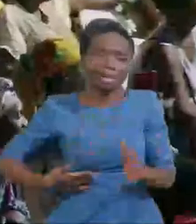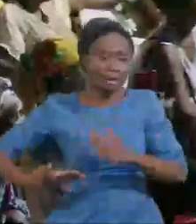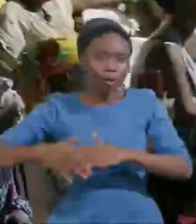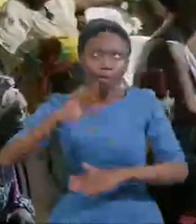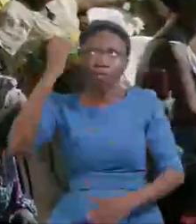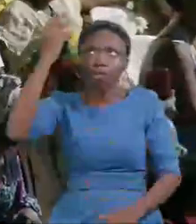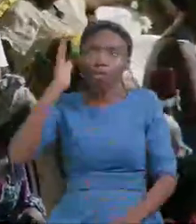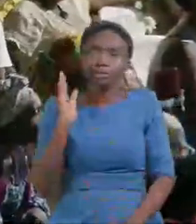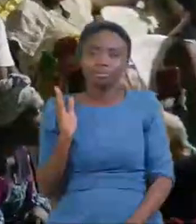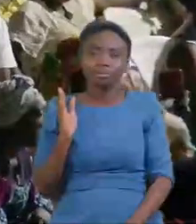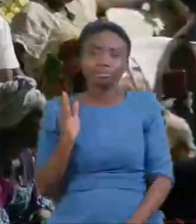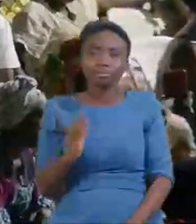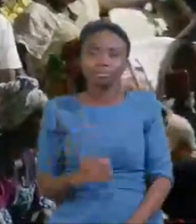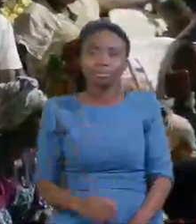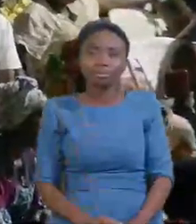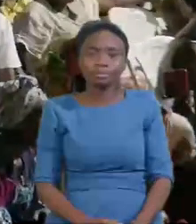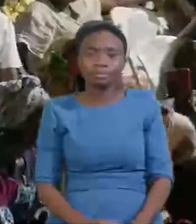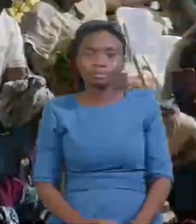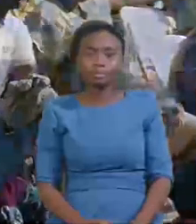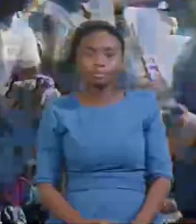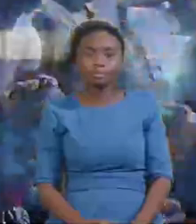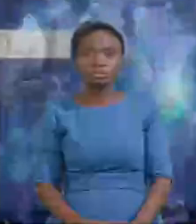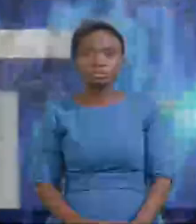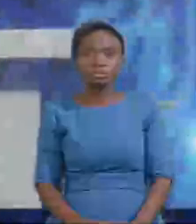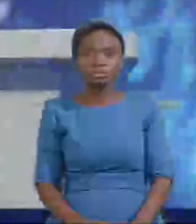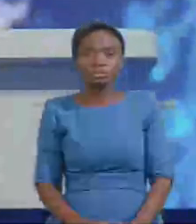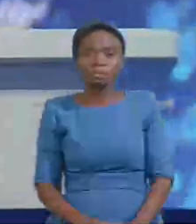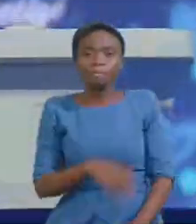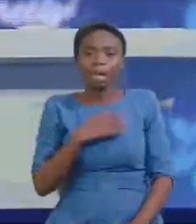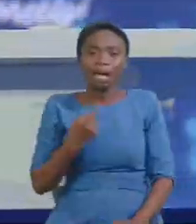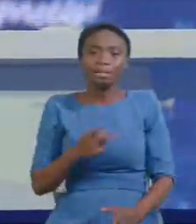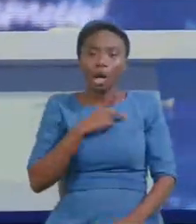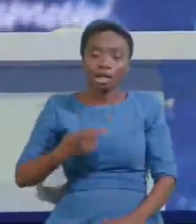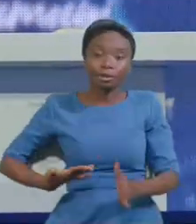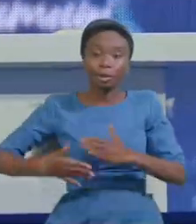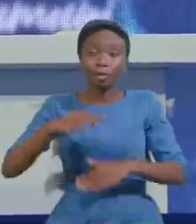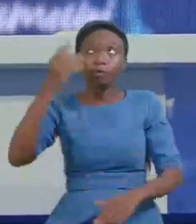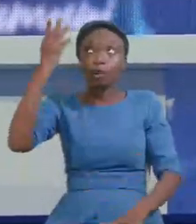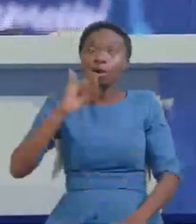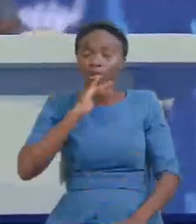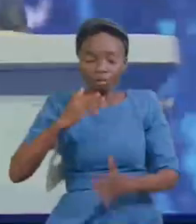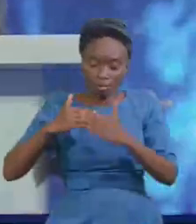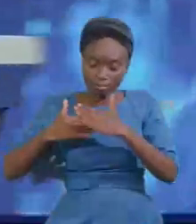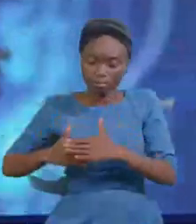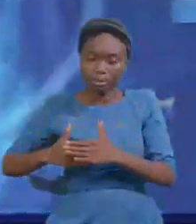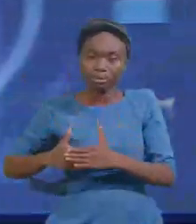pour que ce soit le salut et la préparation pour le ciel vient dans ta vie. Est-ce que tu veux